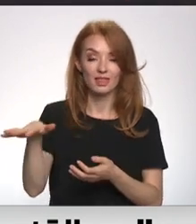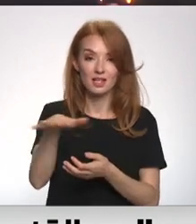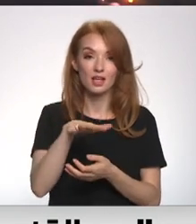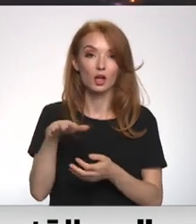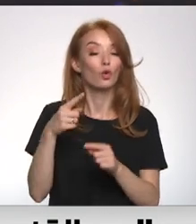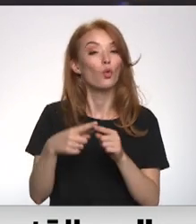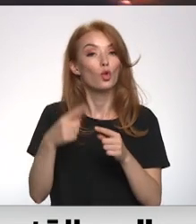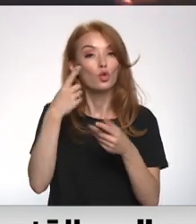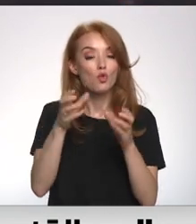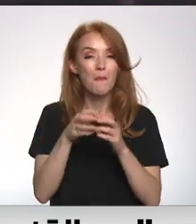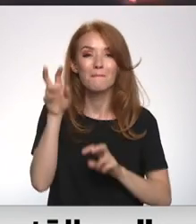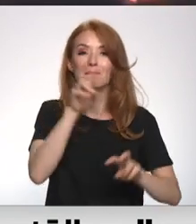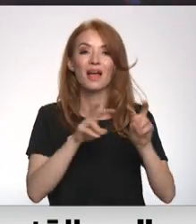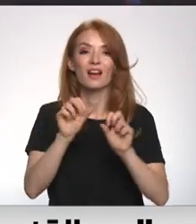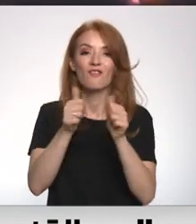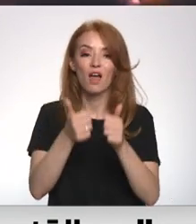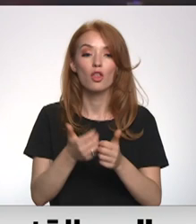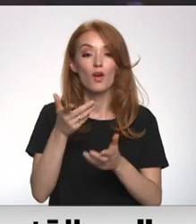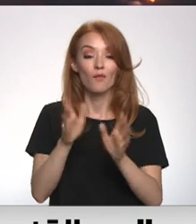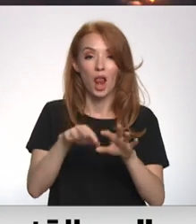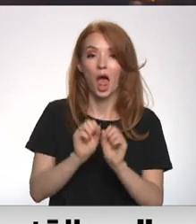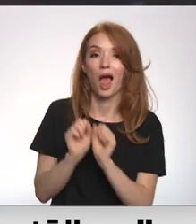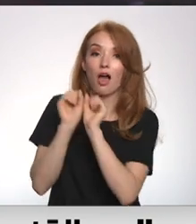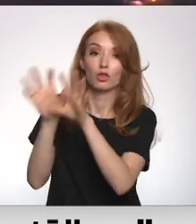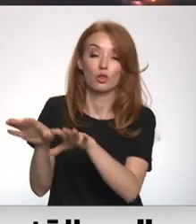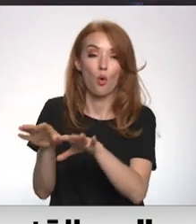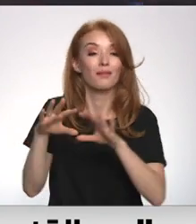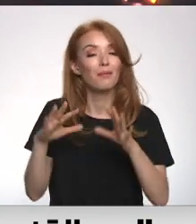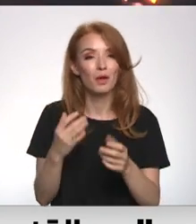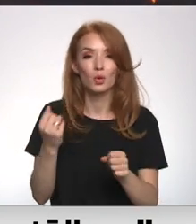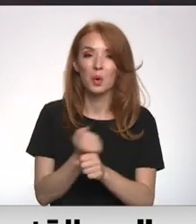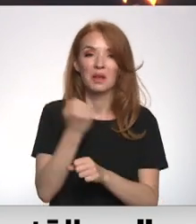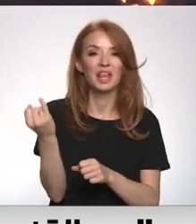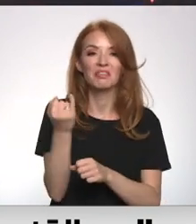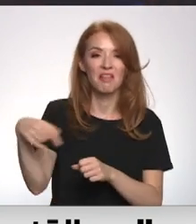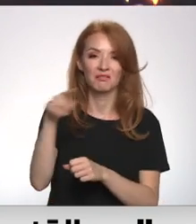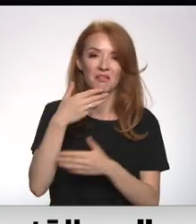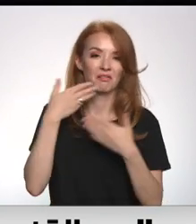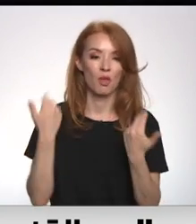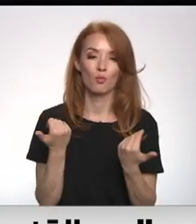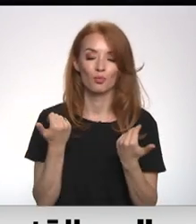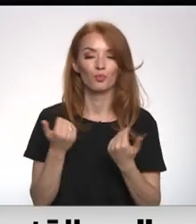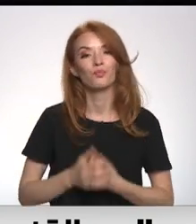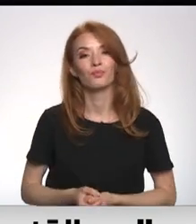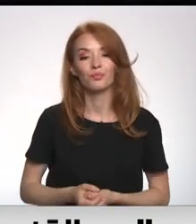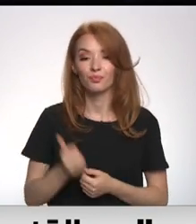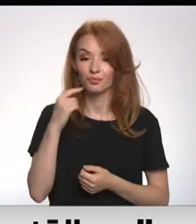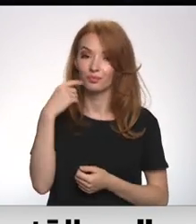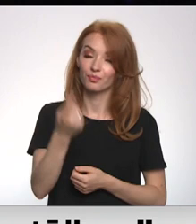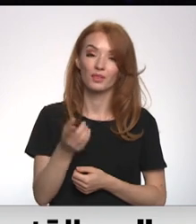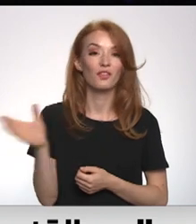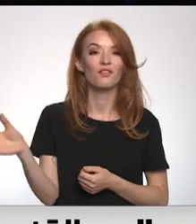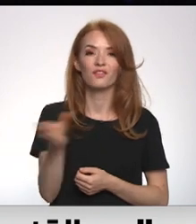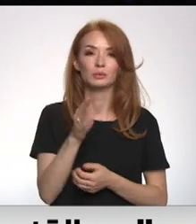doma esot meklējusi iespēju kādam atdot demontētos objektus, tomēr interesi nesot bijusi. Es domāju, ka viss